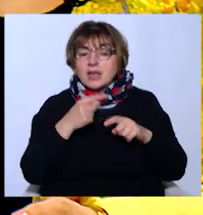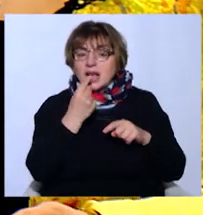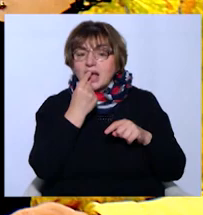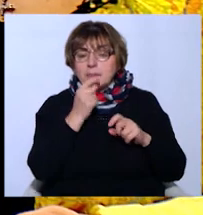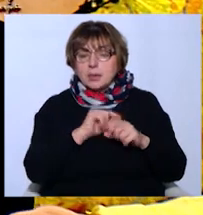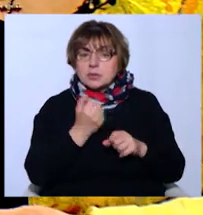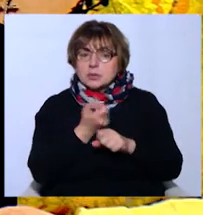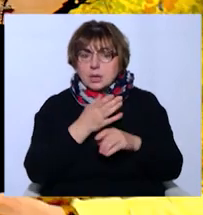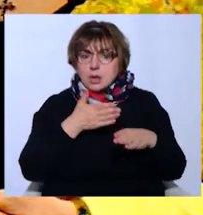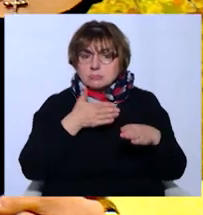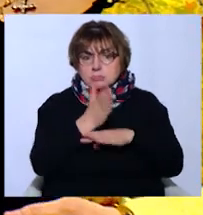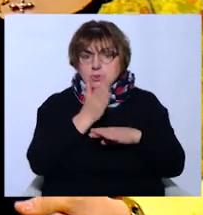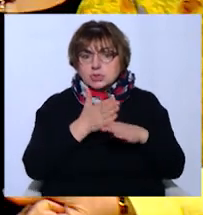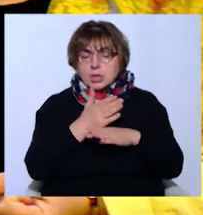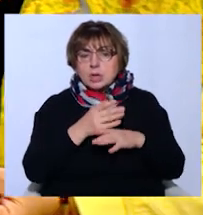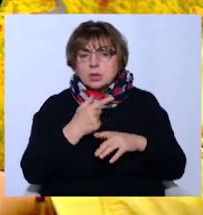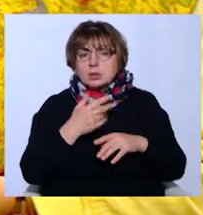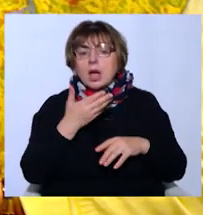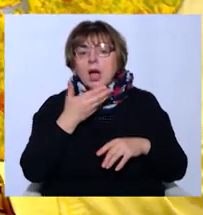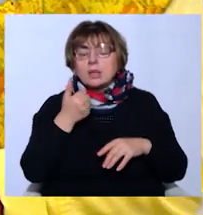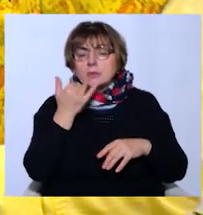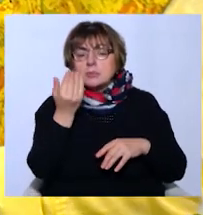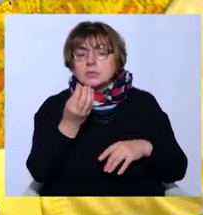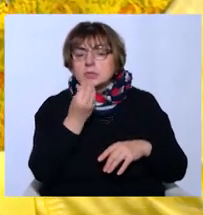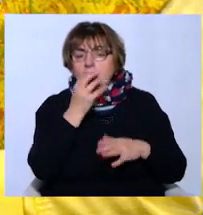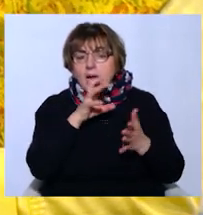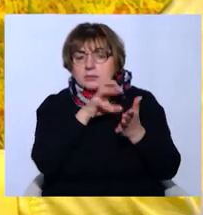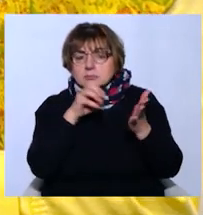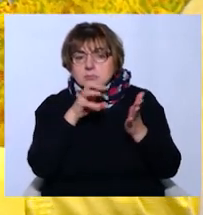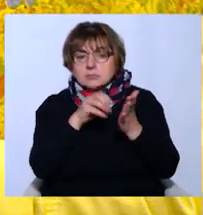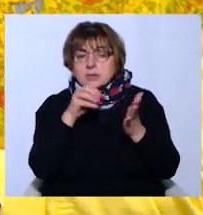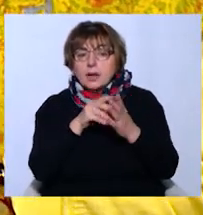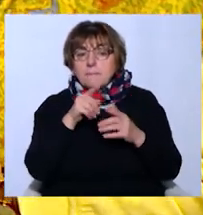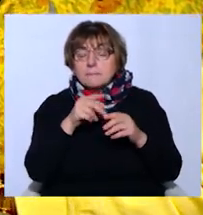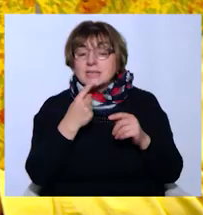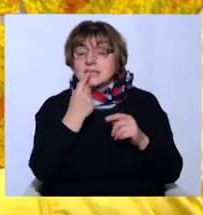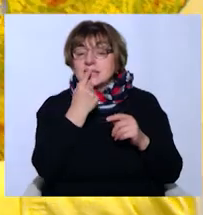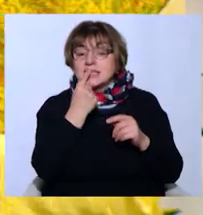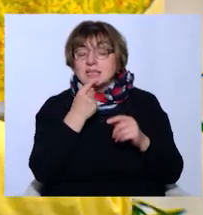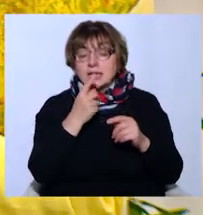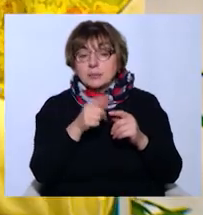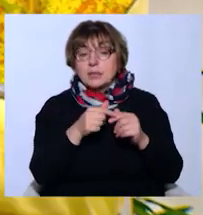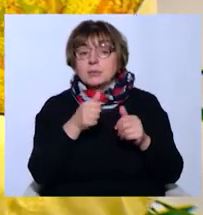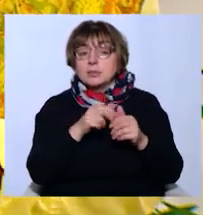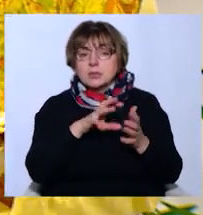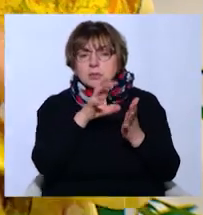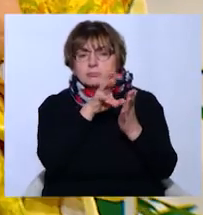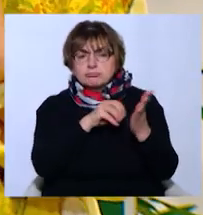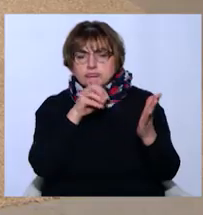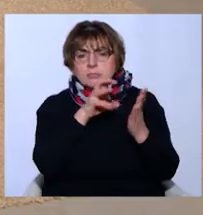კბილები, ძალიან ბასრი კბილები, რაც უადვილებს საკვების მოგლეჯას. მისი წინა კბილების საშუალებით ის